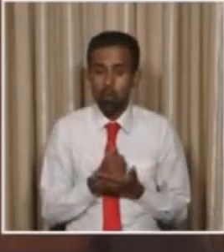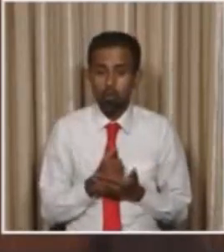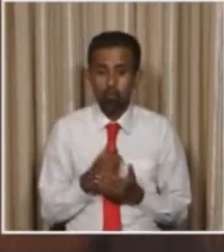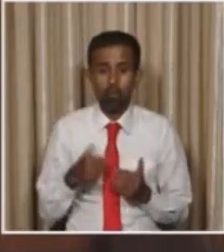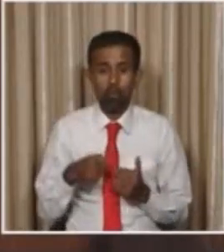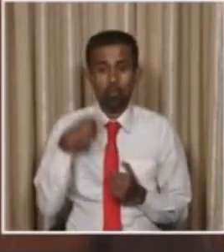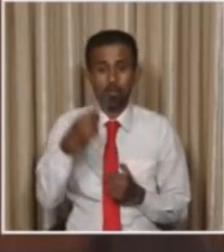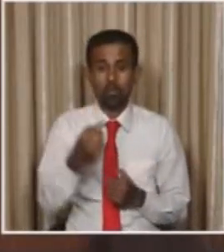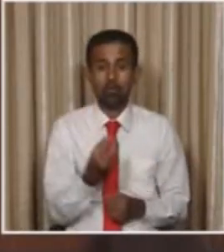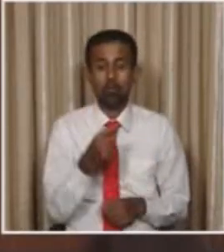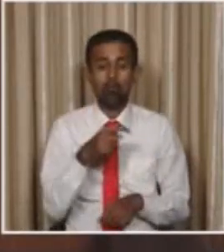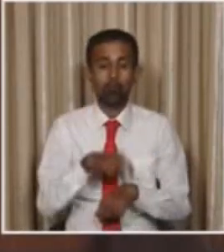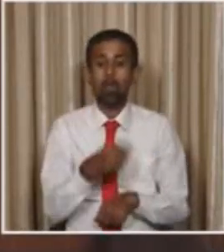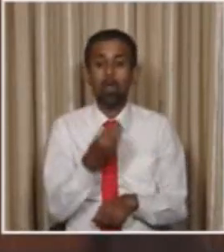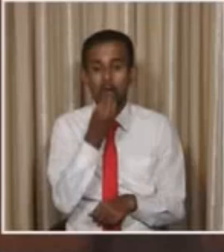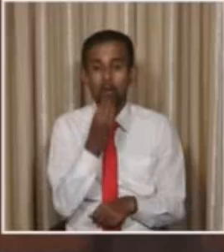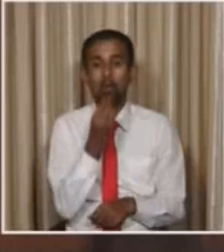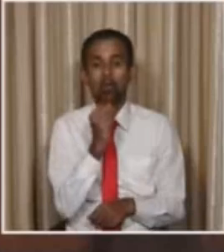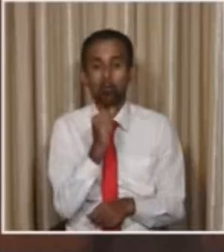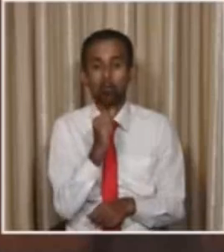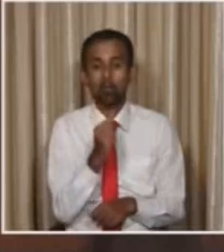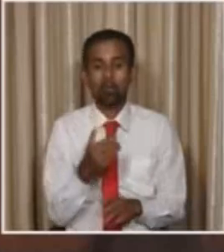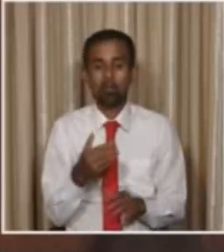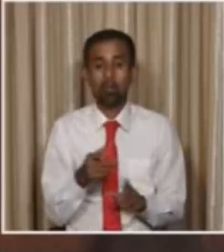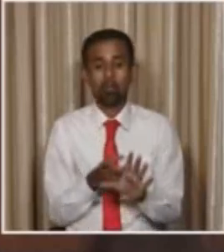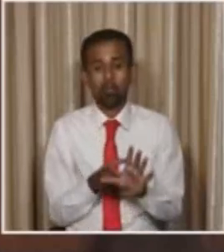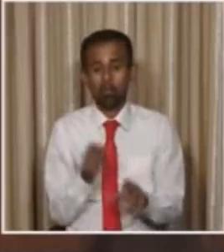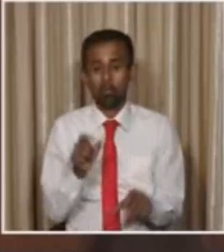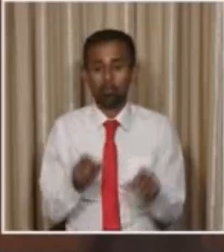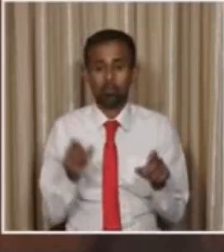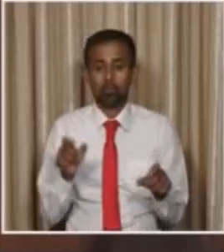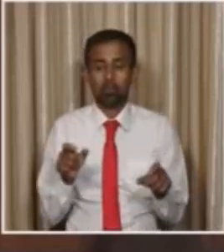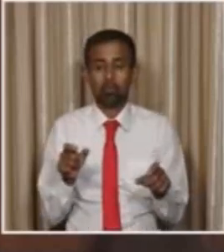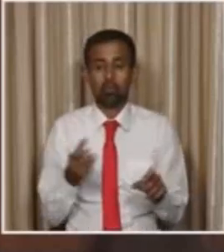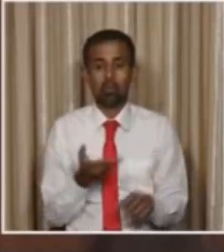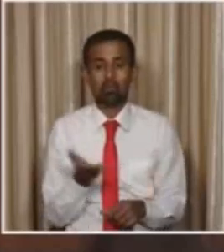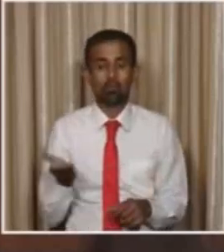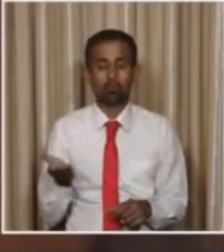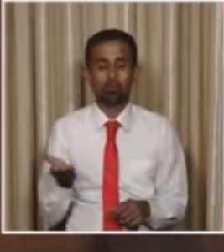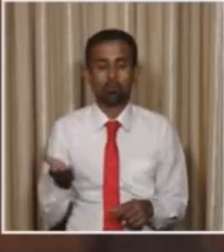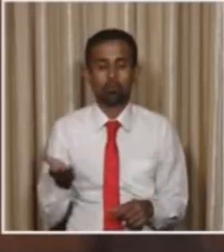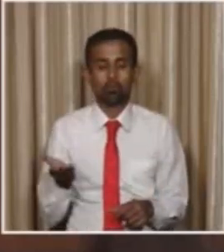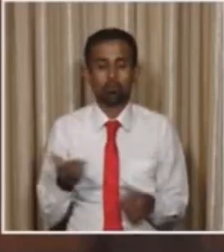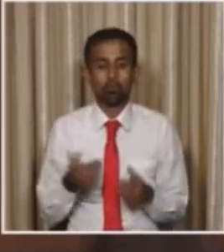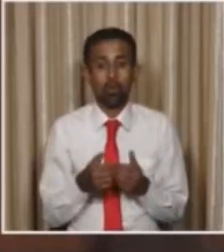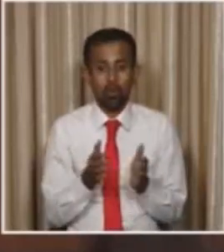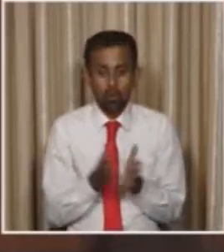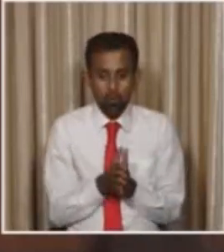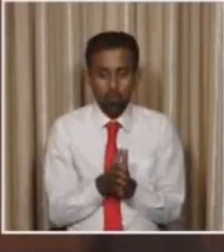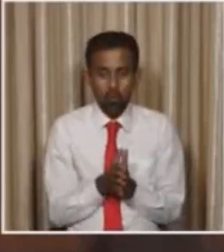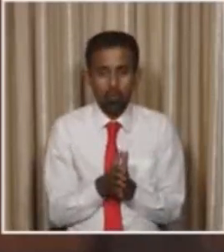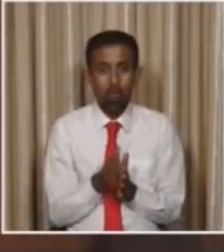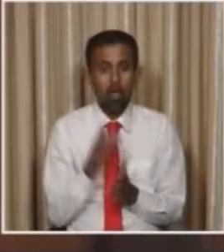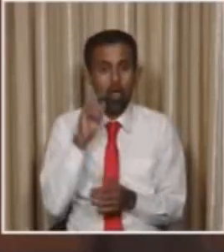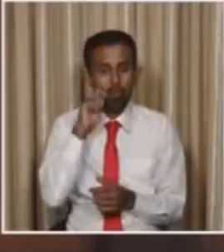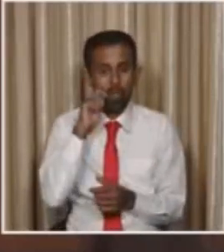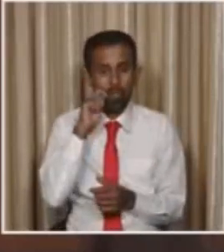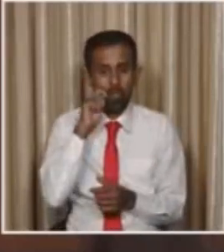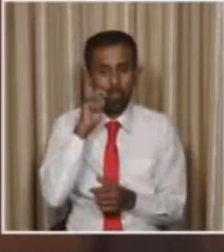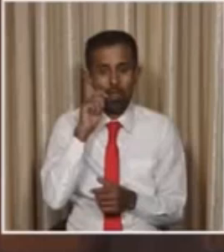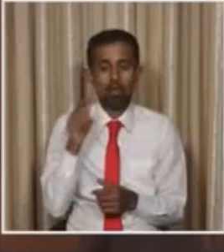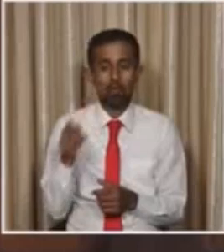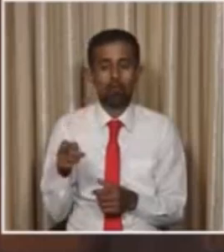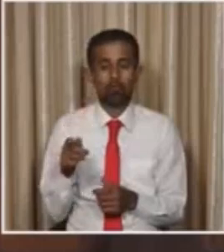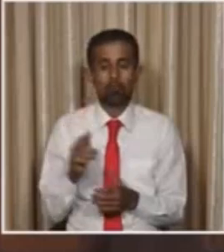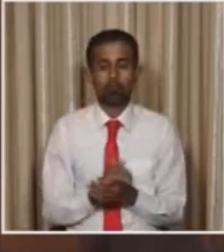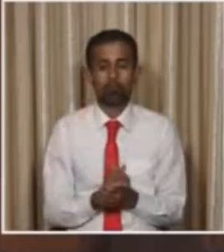இன்று எத்தனையோ இளைஞர்கள் இன்று தங்களுடைய தந்தைகளுக்கு இல்லாடி வரது வயது முதிர்ந்த ஒரு முதிர்ச்சி அடைந்த வயதில்